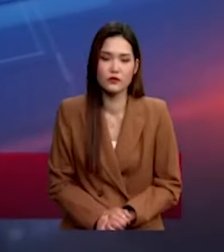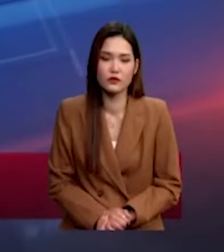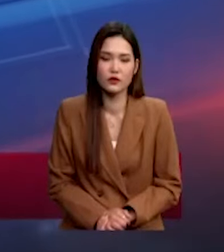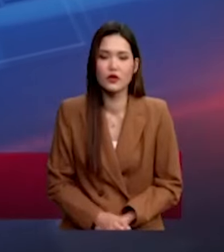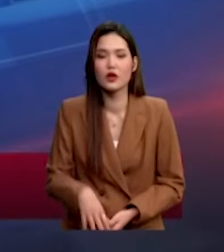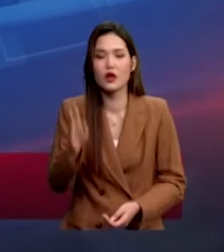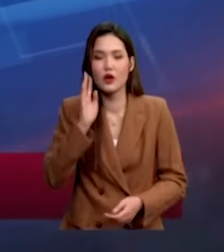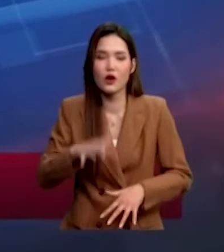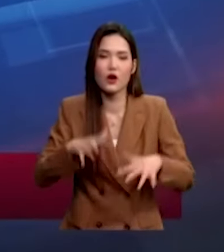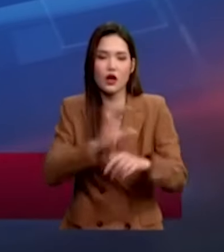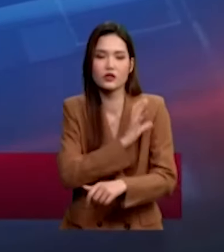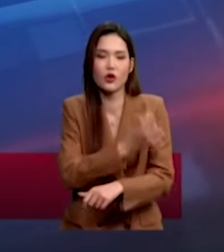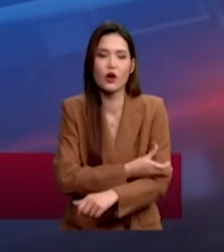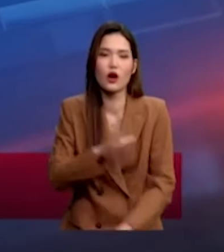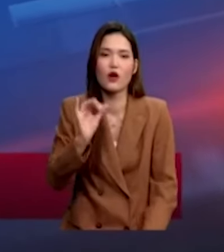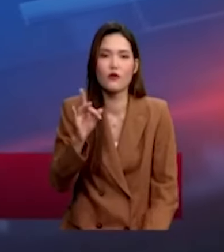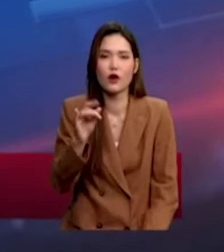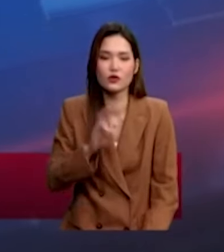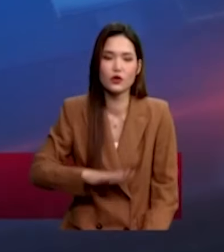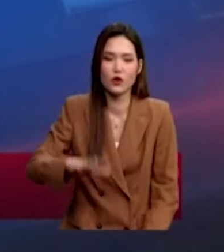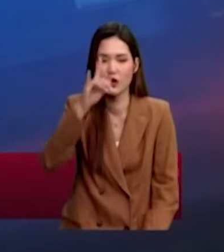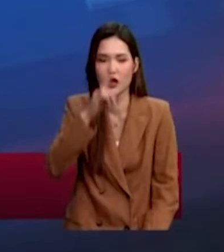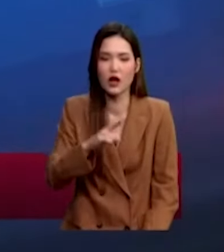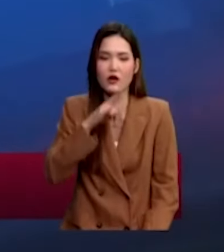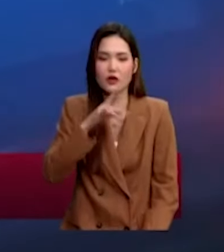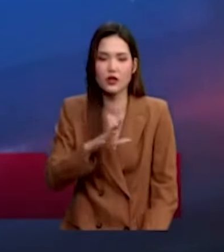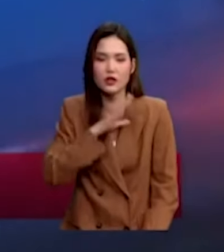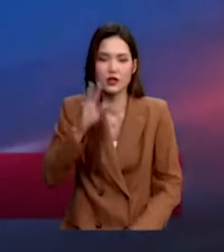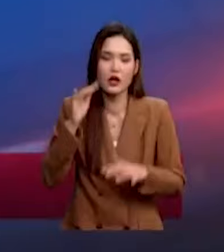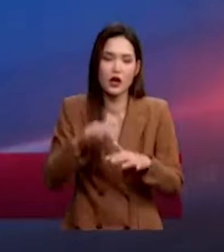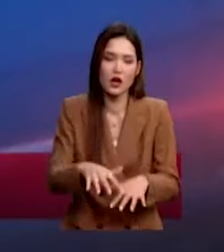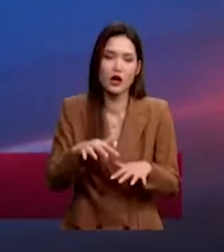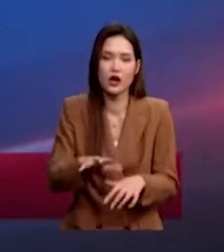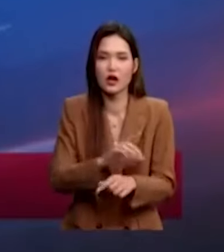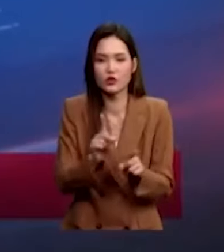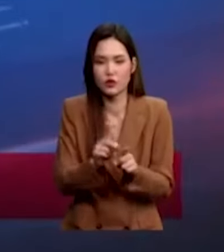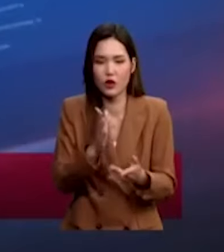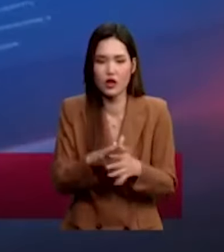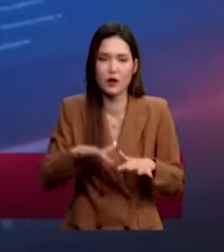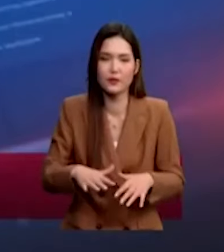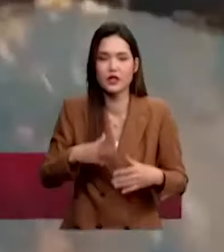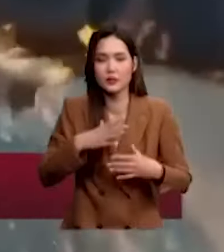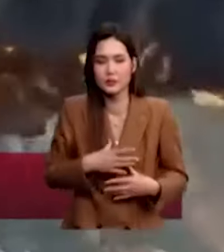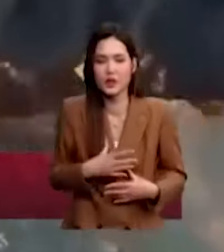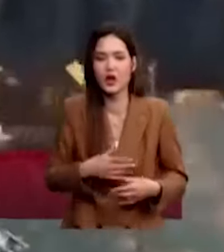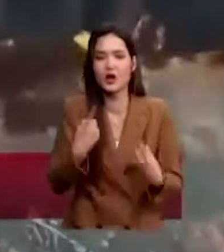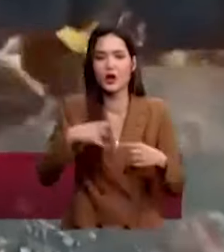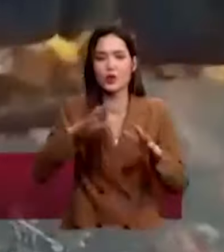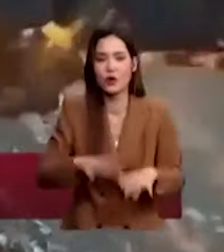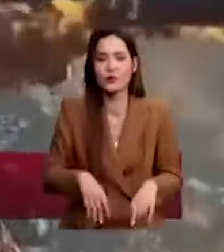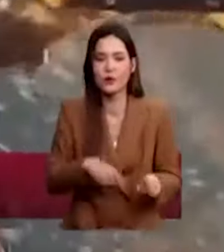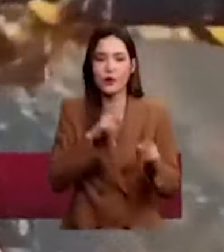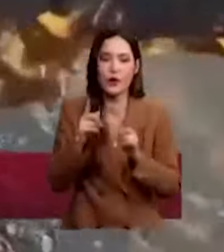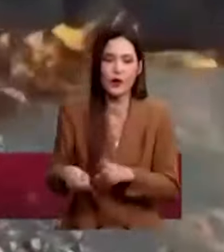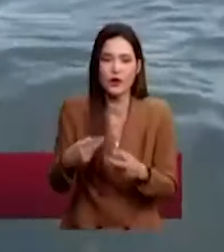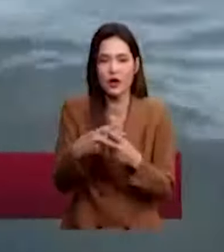Наводнение усиливается и в восточно-казахстанской области. В Тарбагатайском районе перекрыто несколько дорог. Местность пришлось распахивать, чтобы слить талые воды